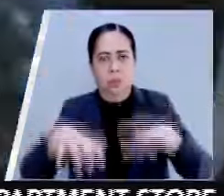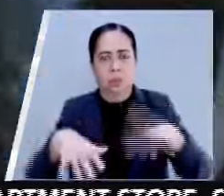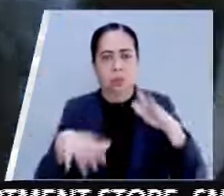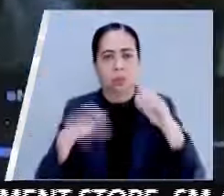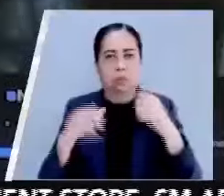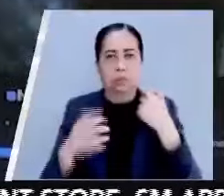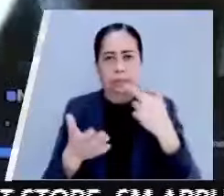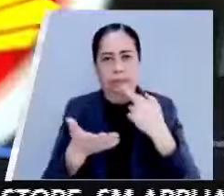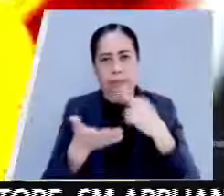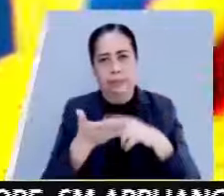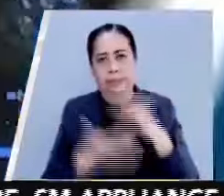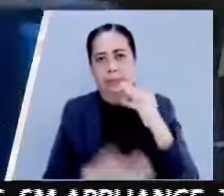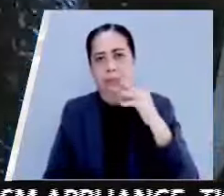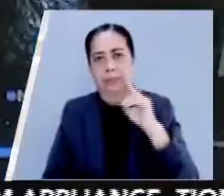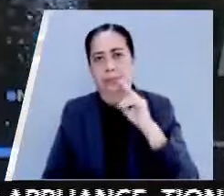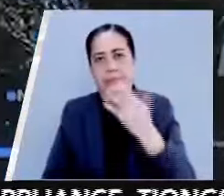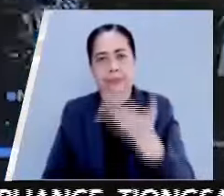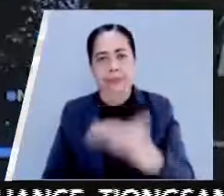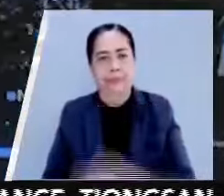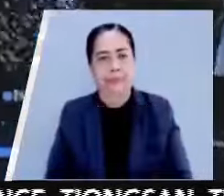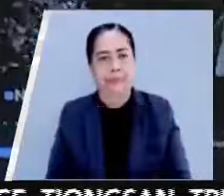Zumali.